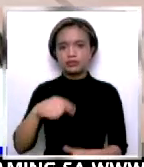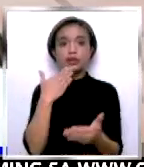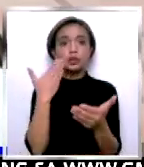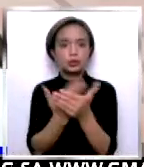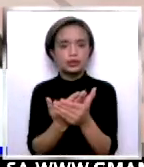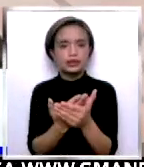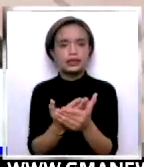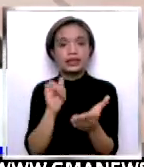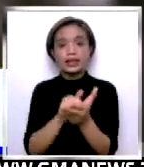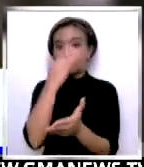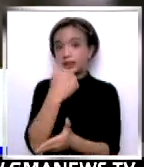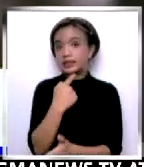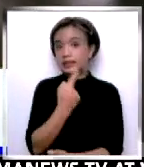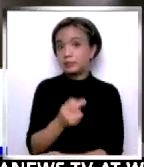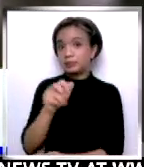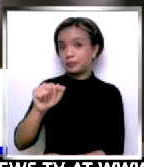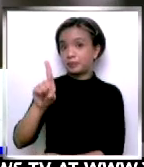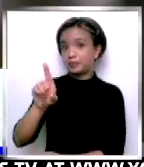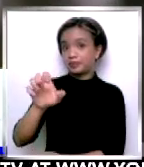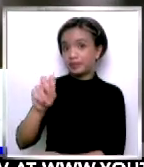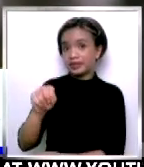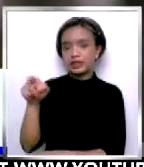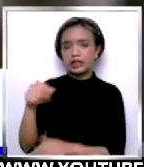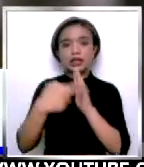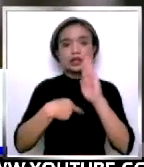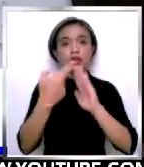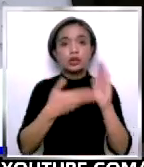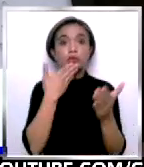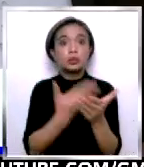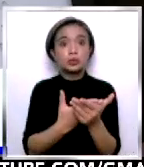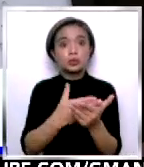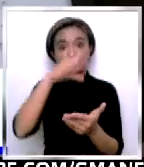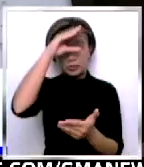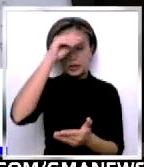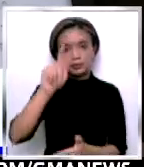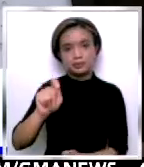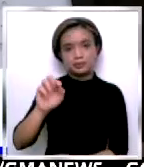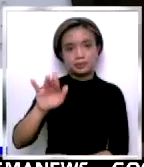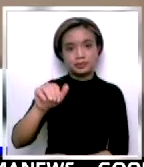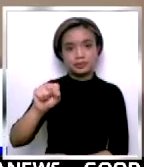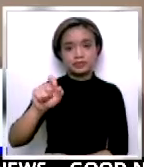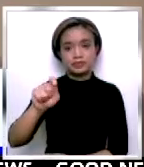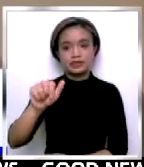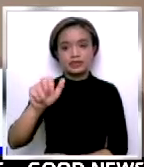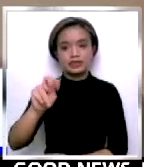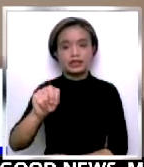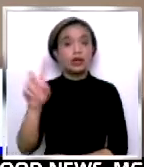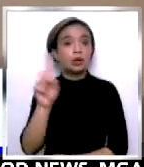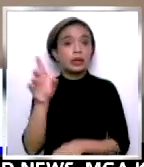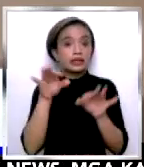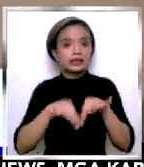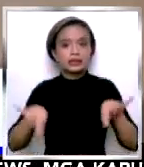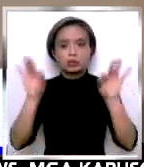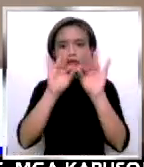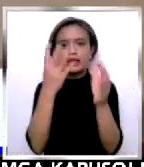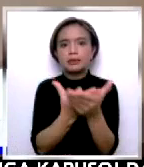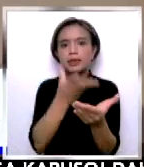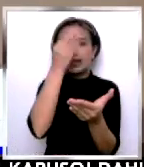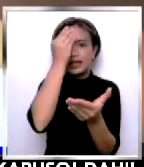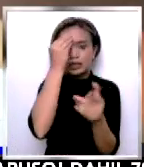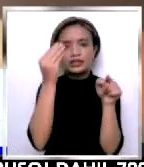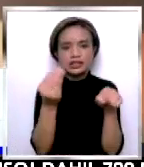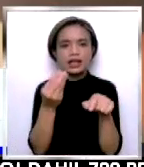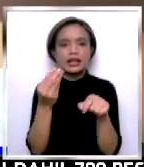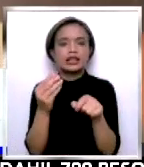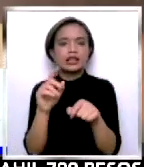ni Alden Richards na gumaganap na good boy Tristan sa Startup PH, importante rin ang mga aral sa kanilang serye,